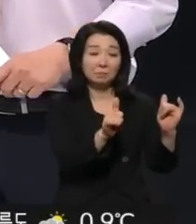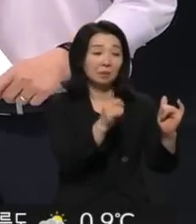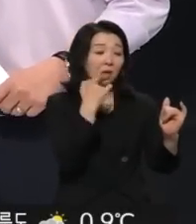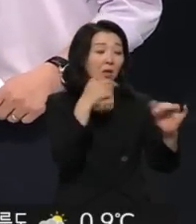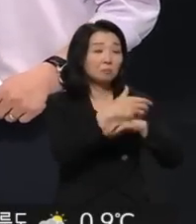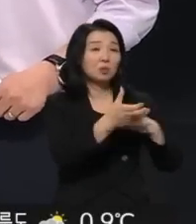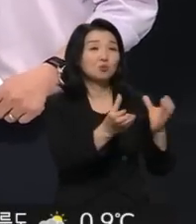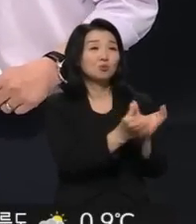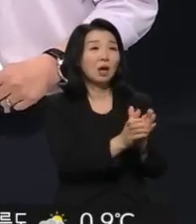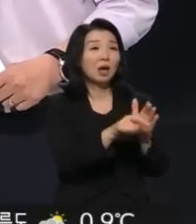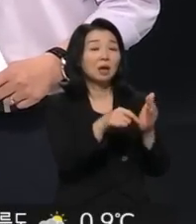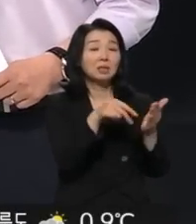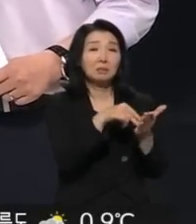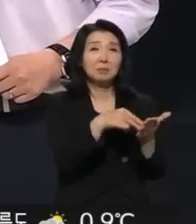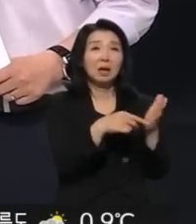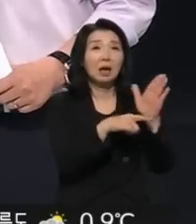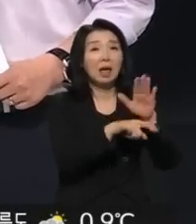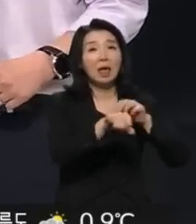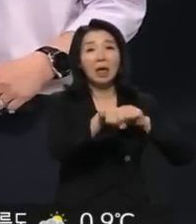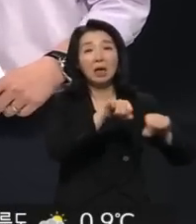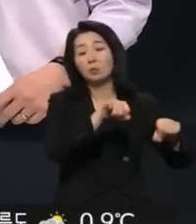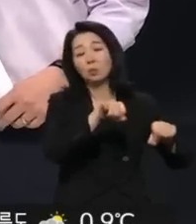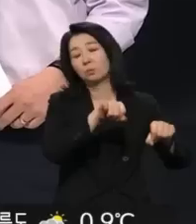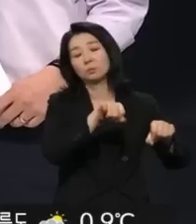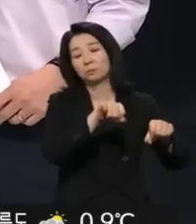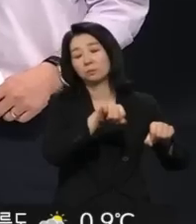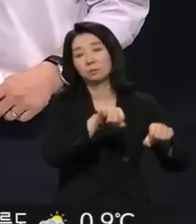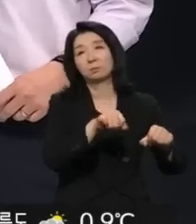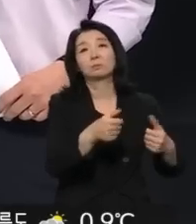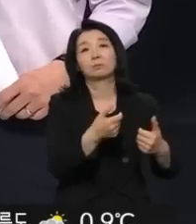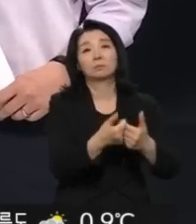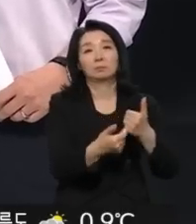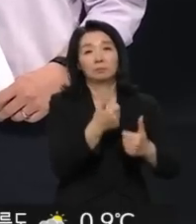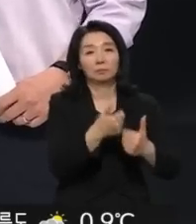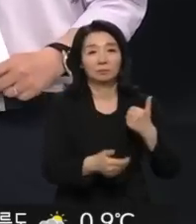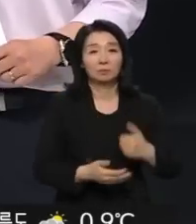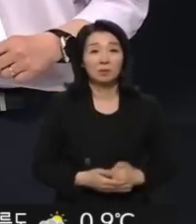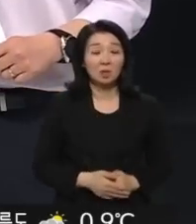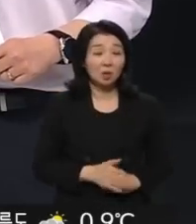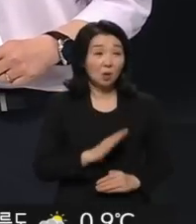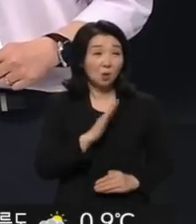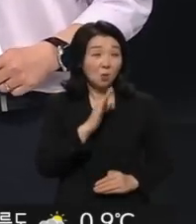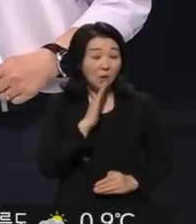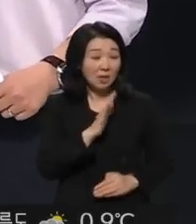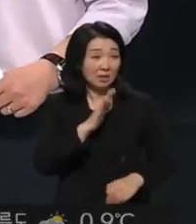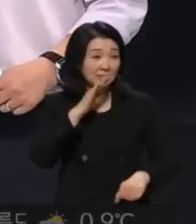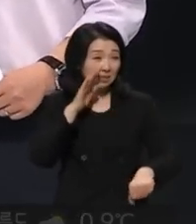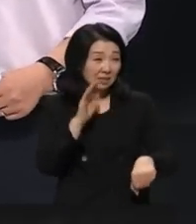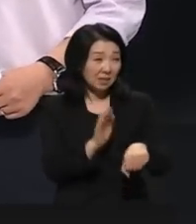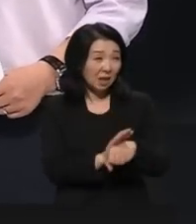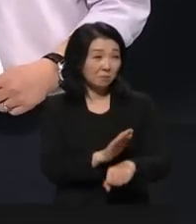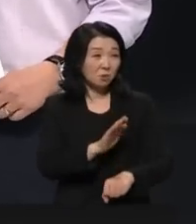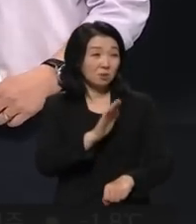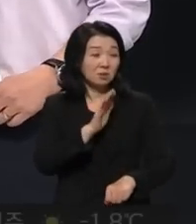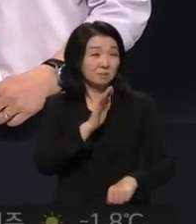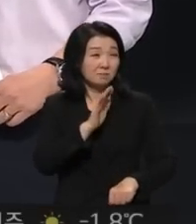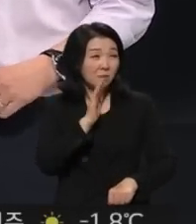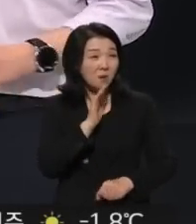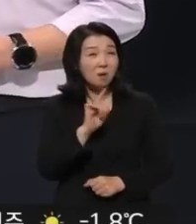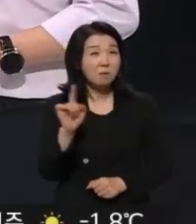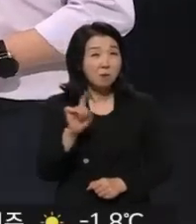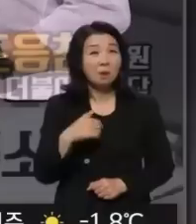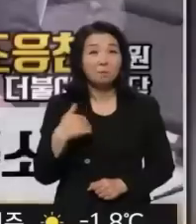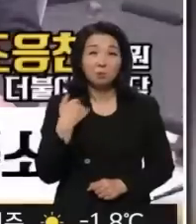차원에서 나서는 건 선뜻 내키지 않은 모양새입니다. 사실관계는 아직 모르지 않느냐, 물음표를 달았습니다.